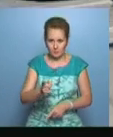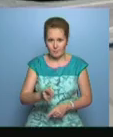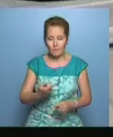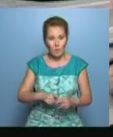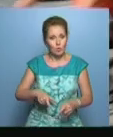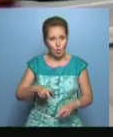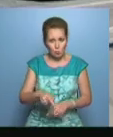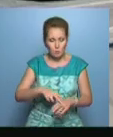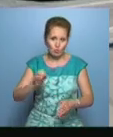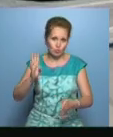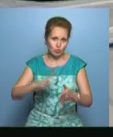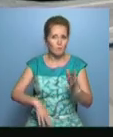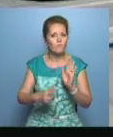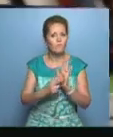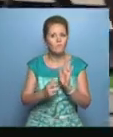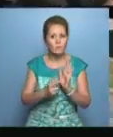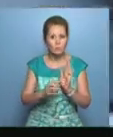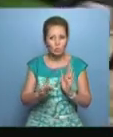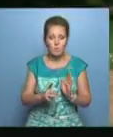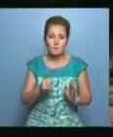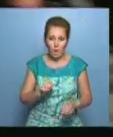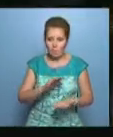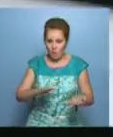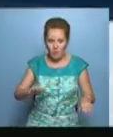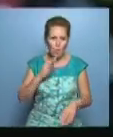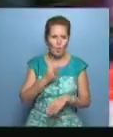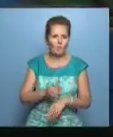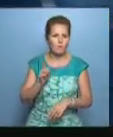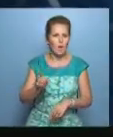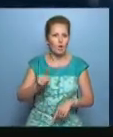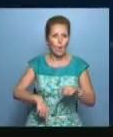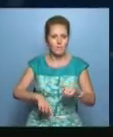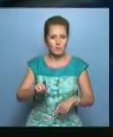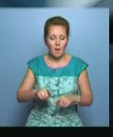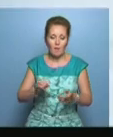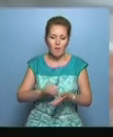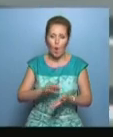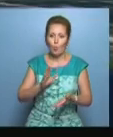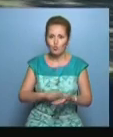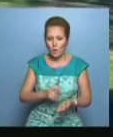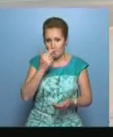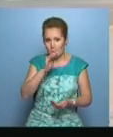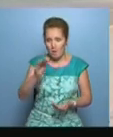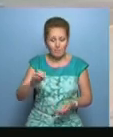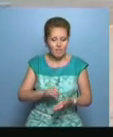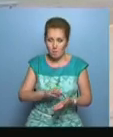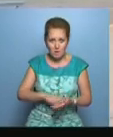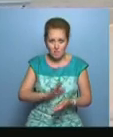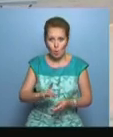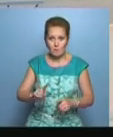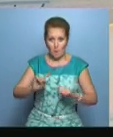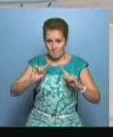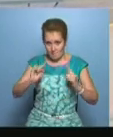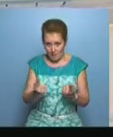и наказать. Штраф 800 рублей. За детей в ответе родители. На учет, конечно, малолетних нарушителей не ставят, но если поймают